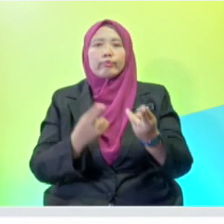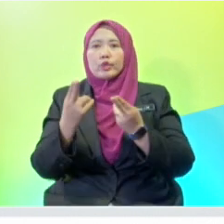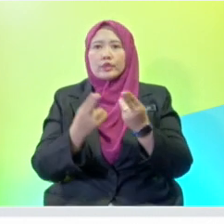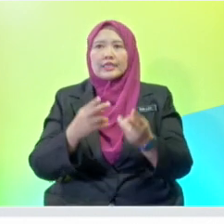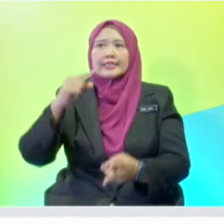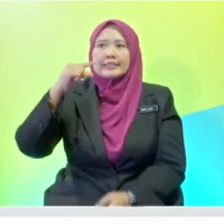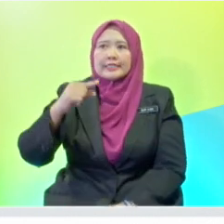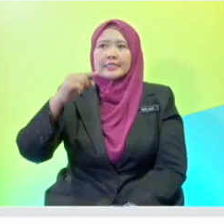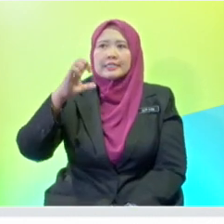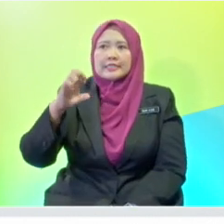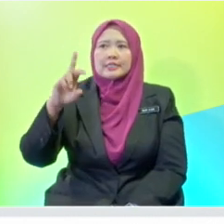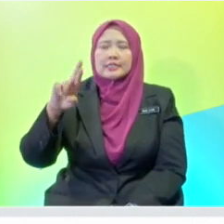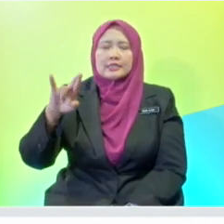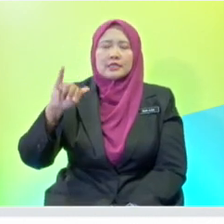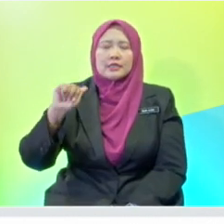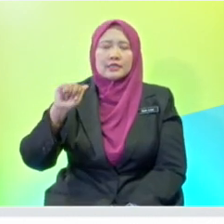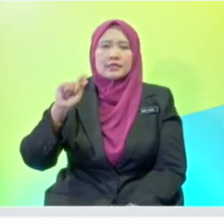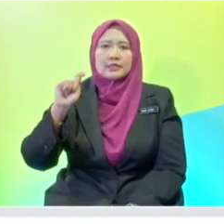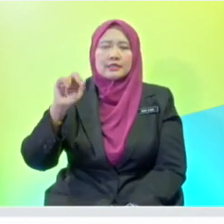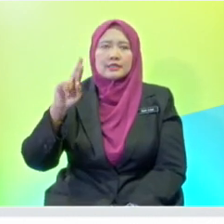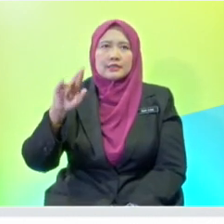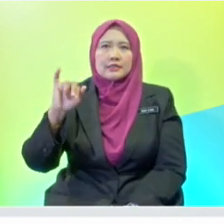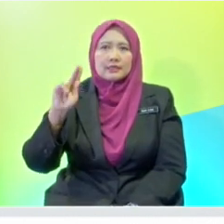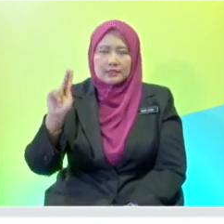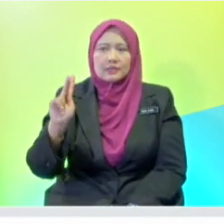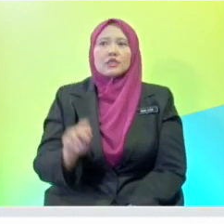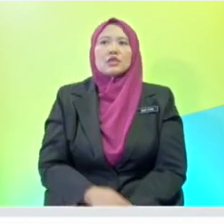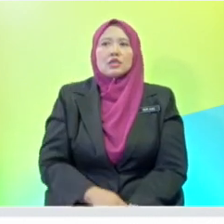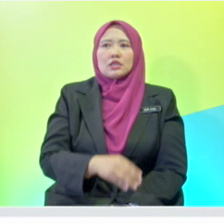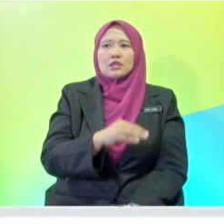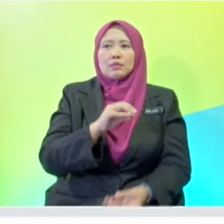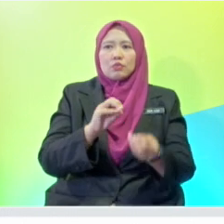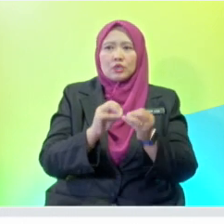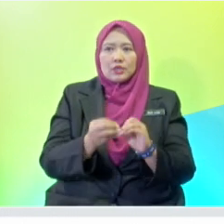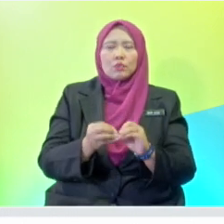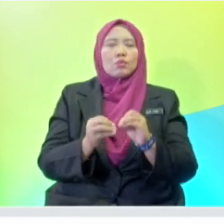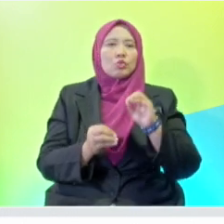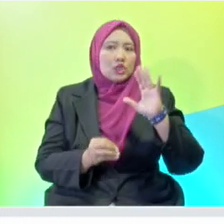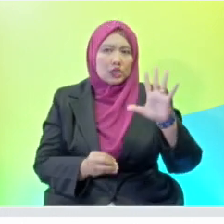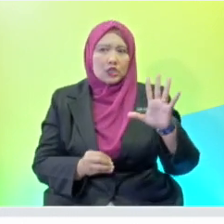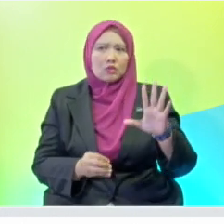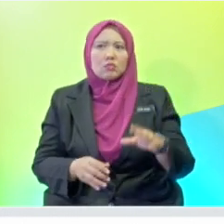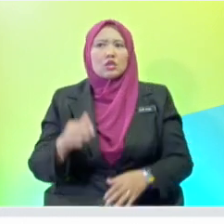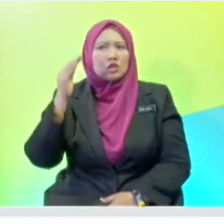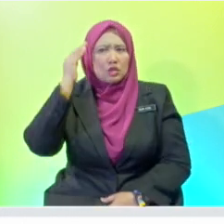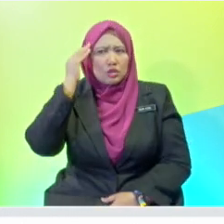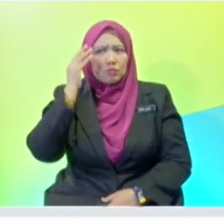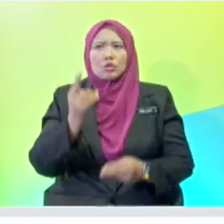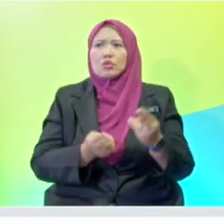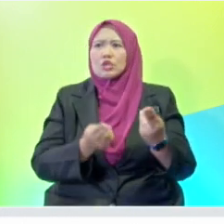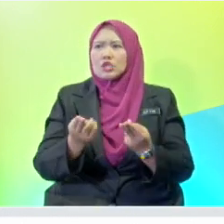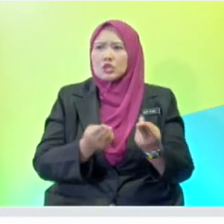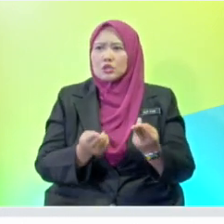gereja ini tahap penguasaan 5 menentukan kaidah penguasa pengurusan zodiak mengikut tahap ke